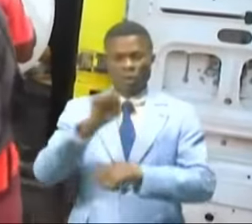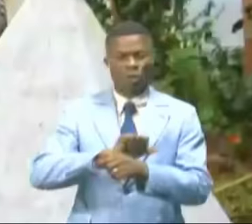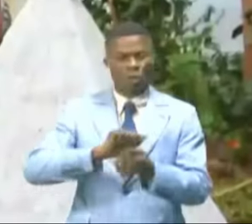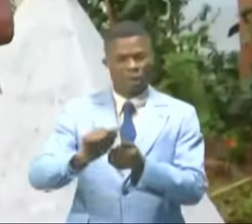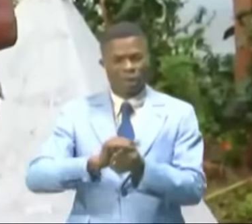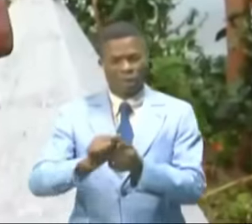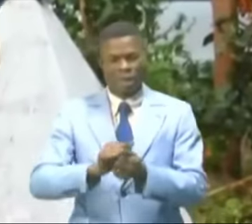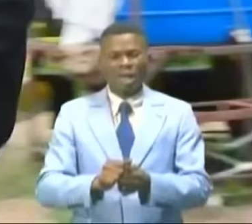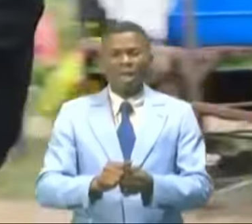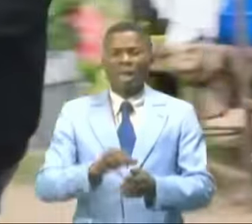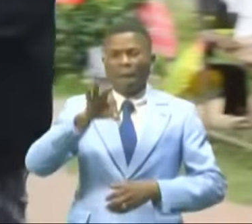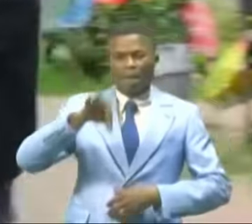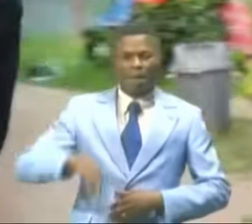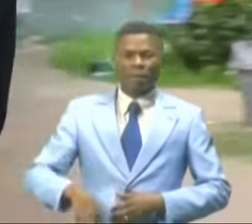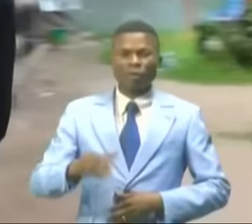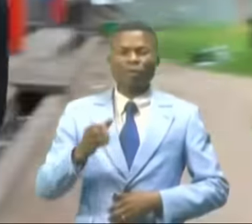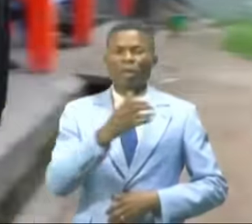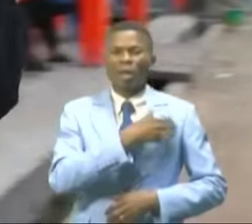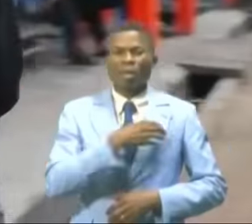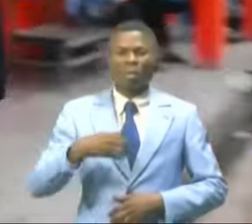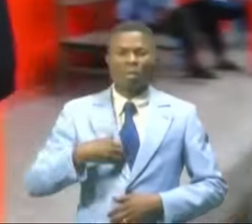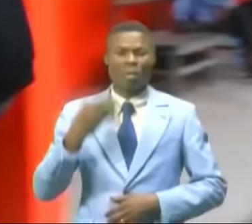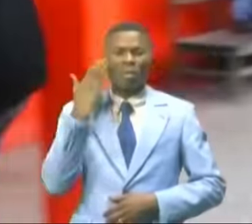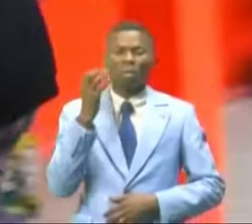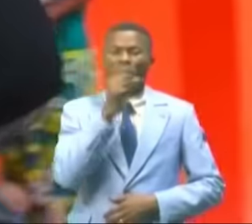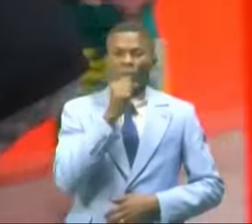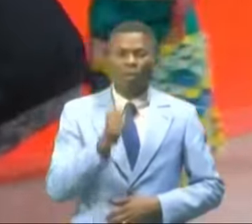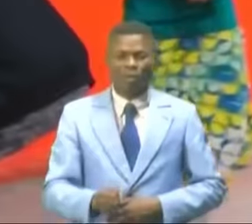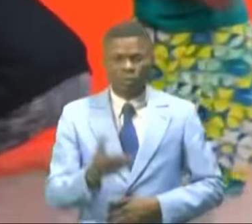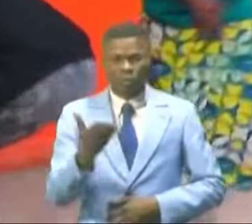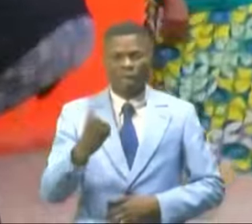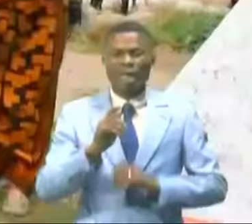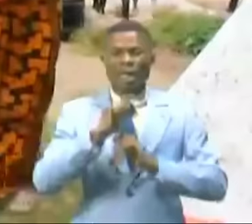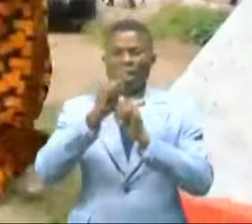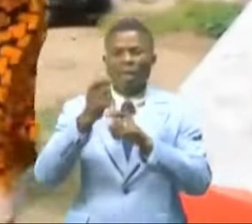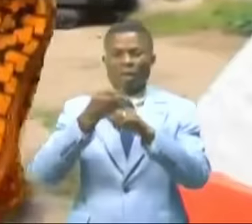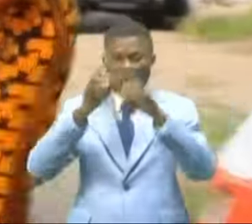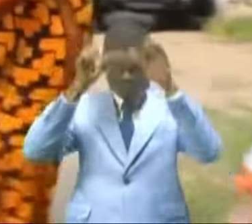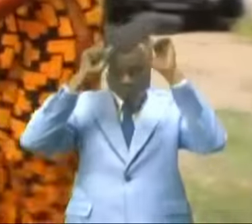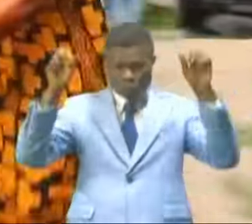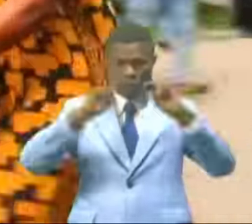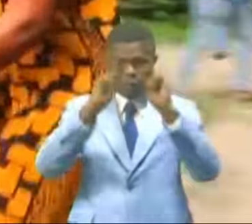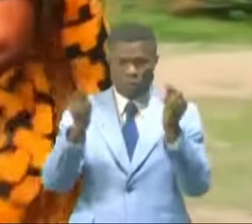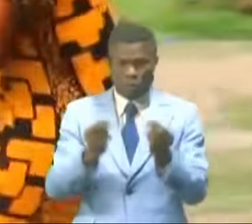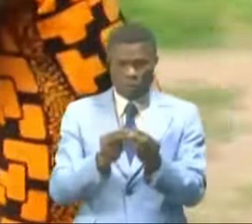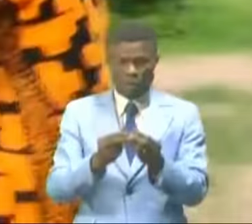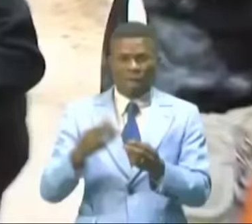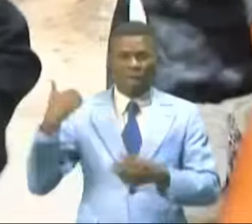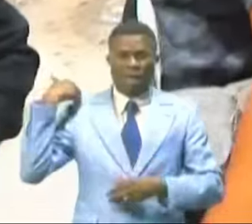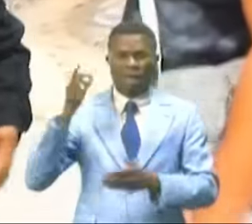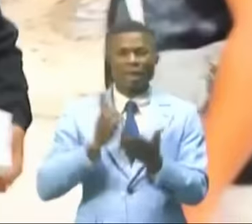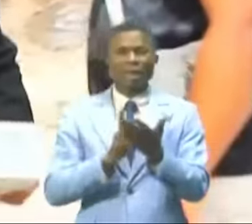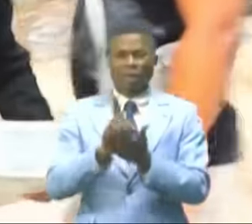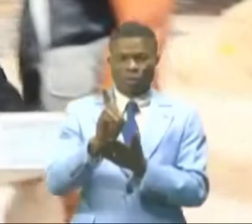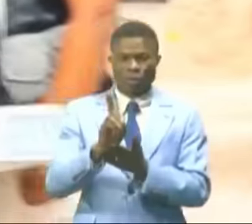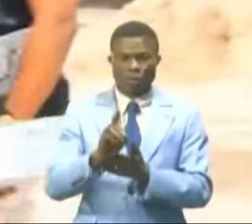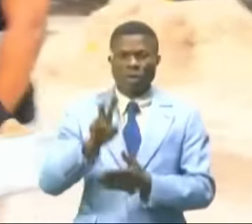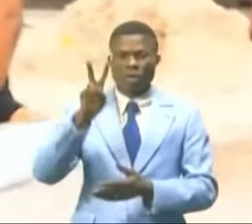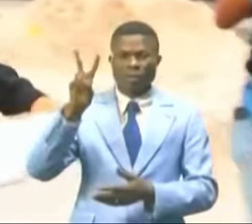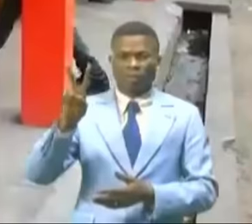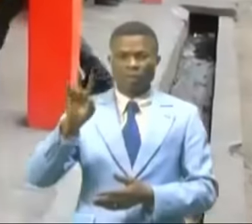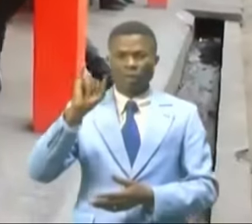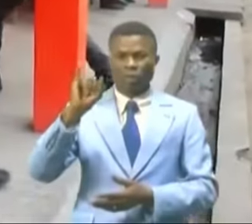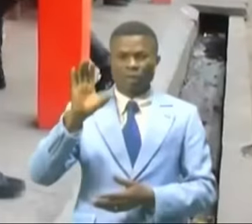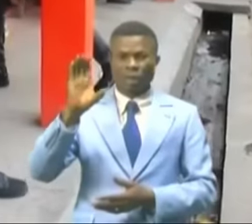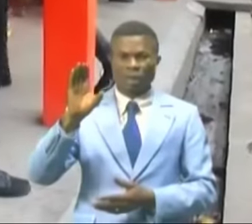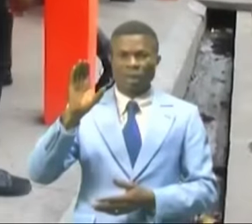profit des pensionnaires. Un geste de générosité du président de la structure État des droits, Victor Bosoku, fruit des revenus